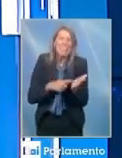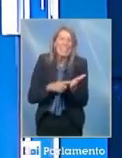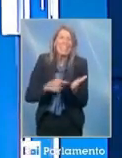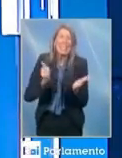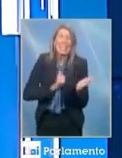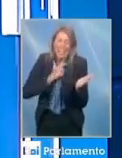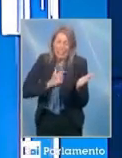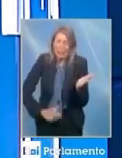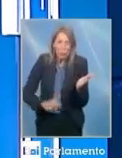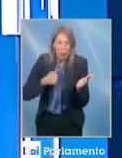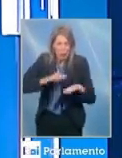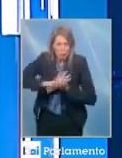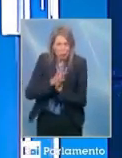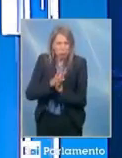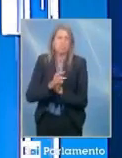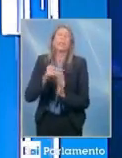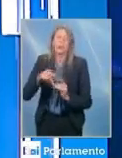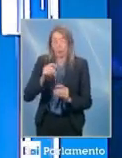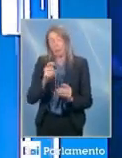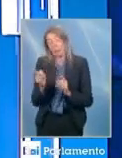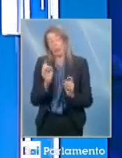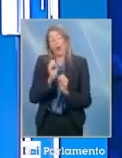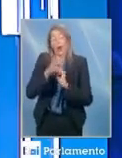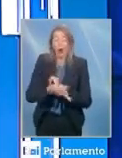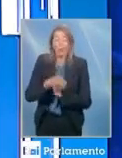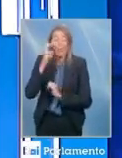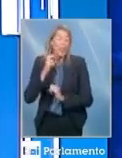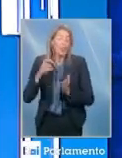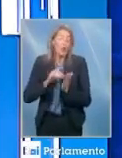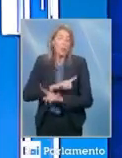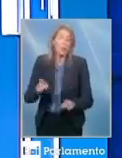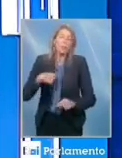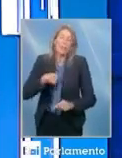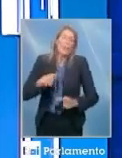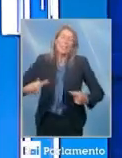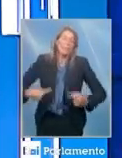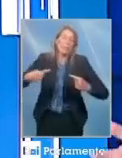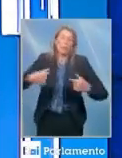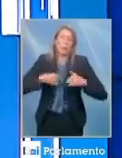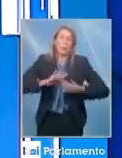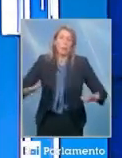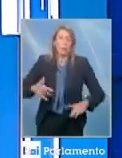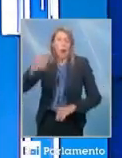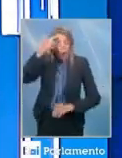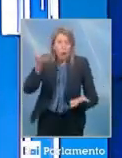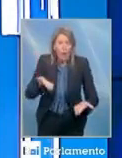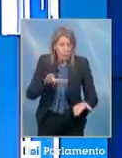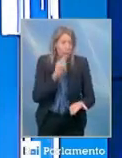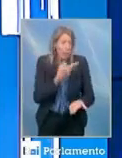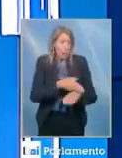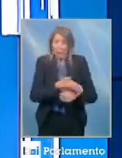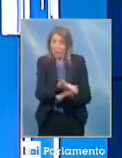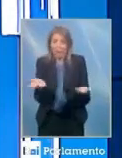abbiamo subito in tempi di Covid e no Green Pass, quindi saremo inesorabilmente all'opposizione. Al governo ci saranno i partiti qui rappresentati che,